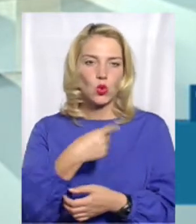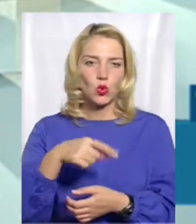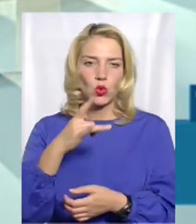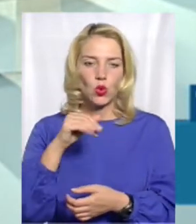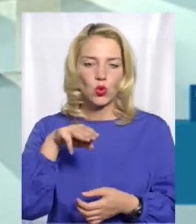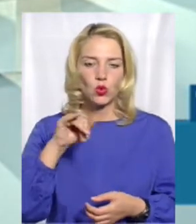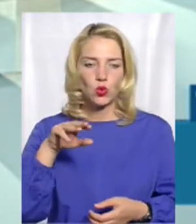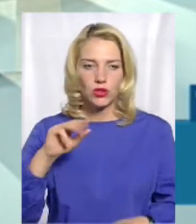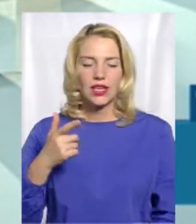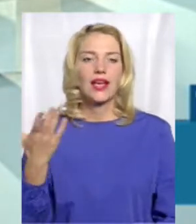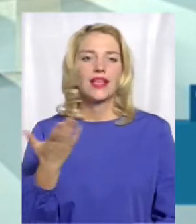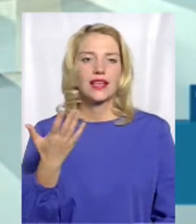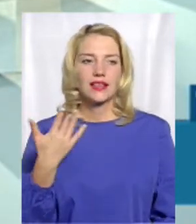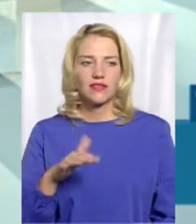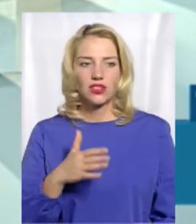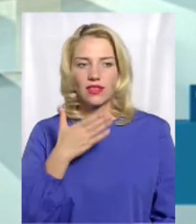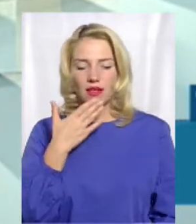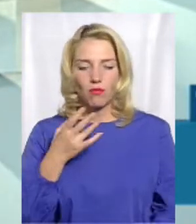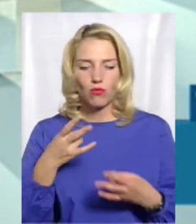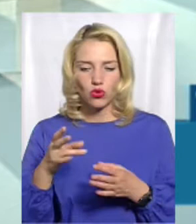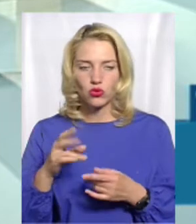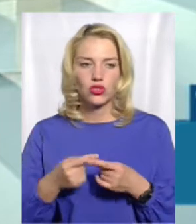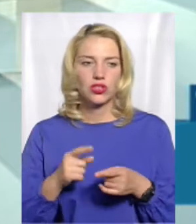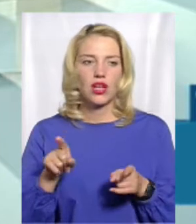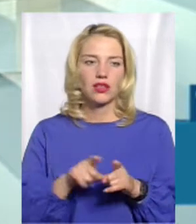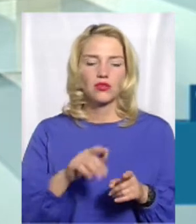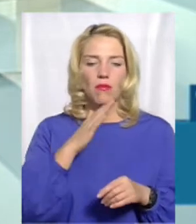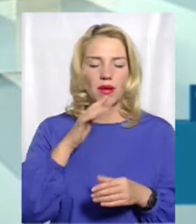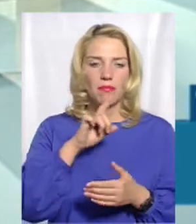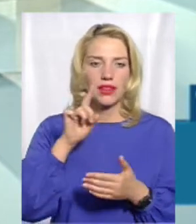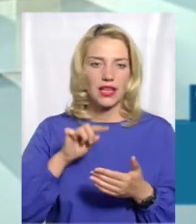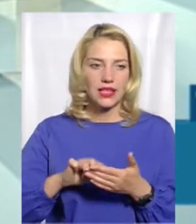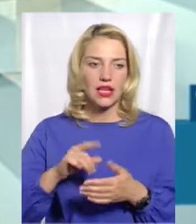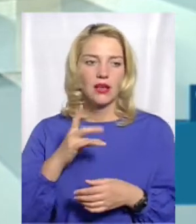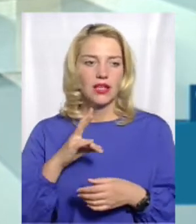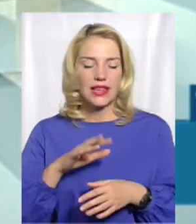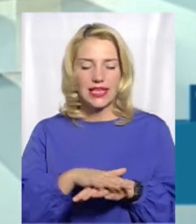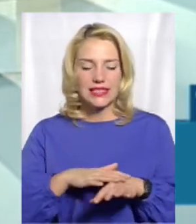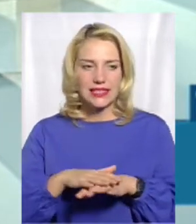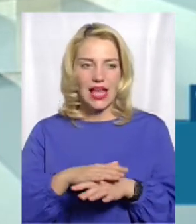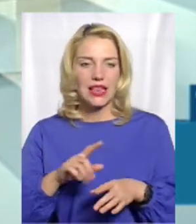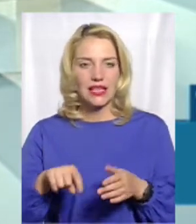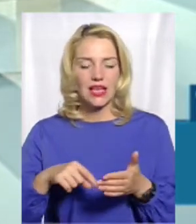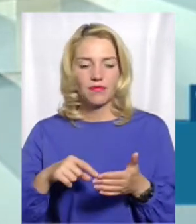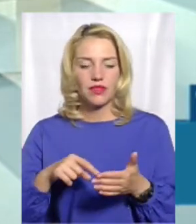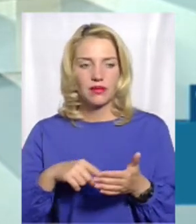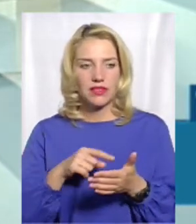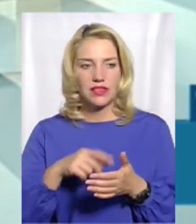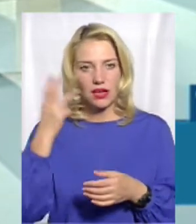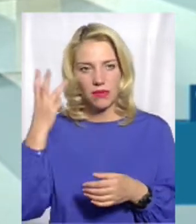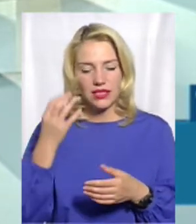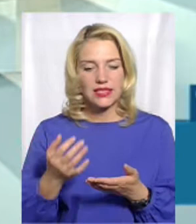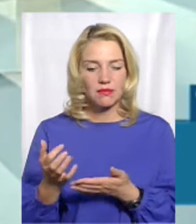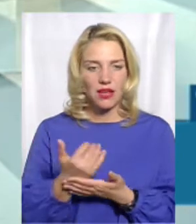термометри, які вже не пошкоджені. А також багато задають питання населення міста Хмельницького. Збираємо